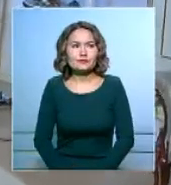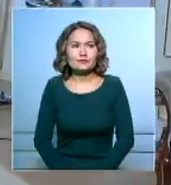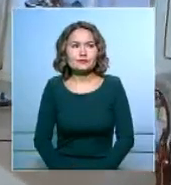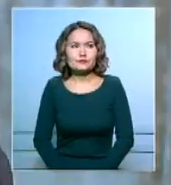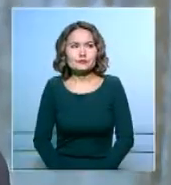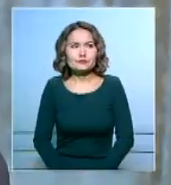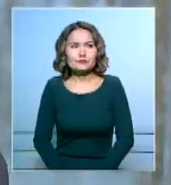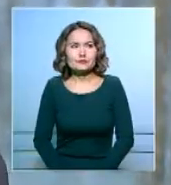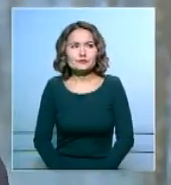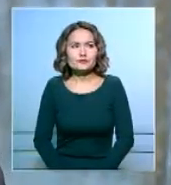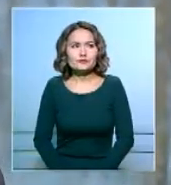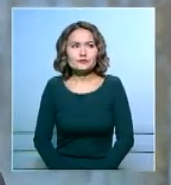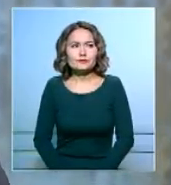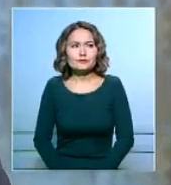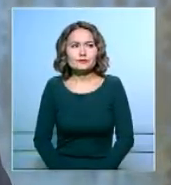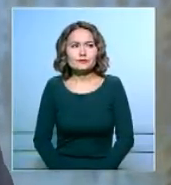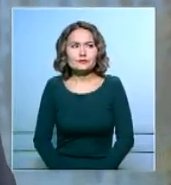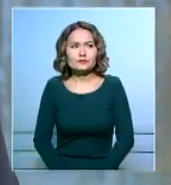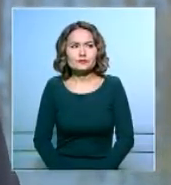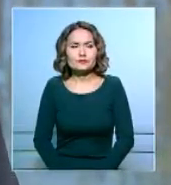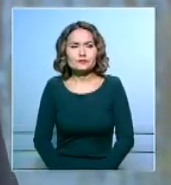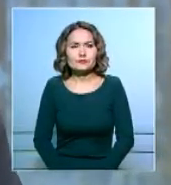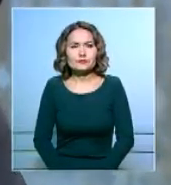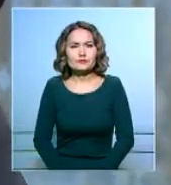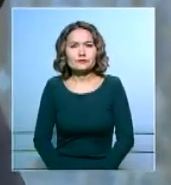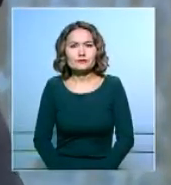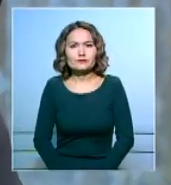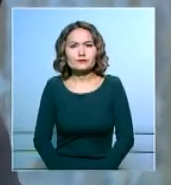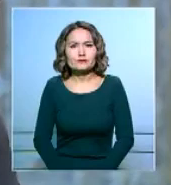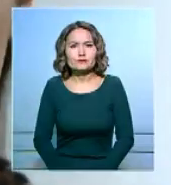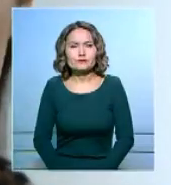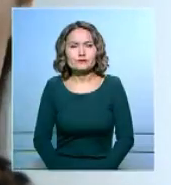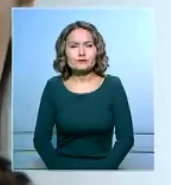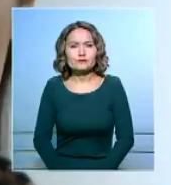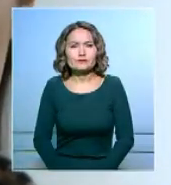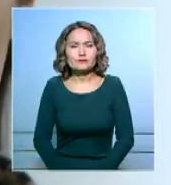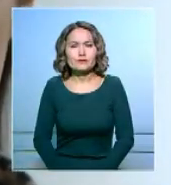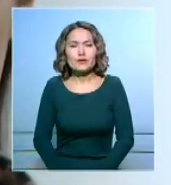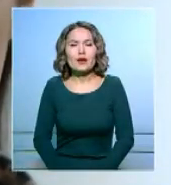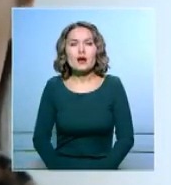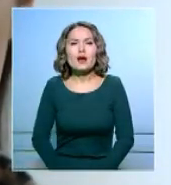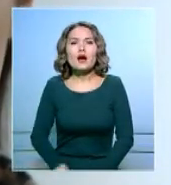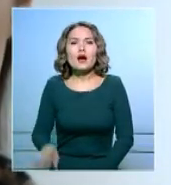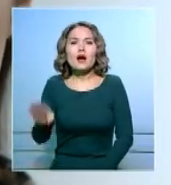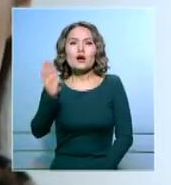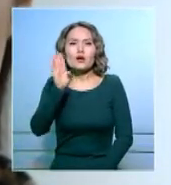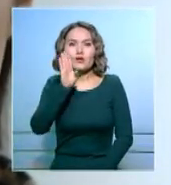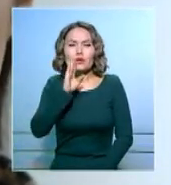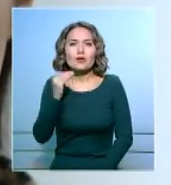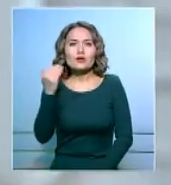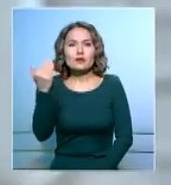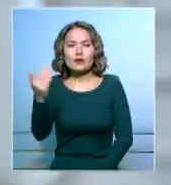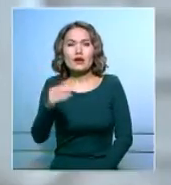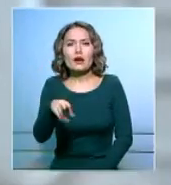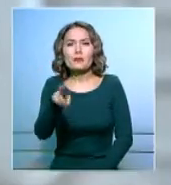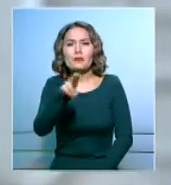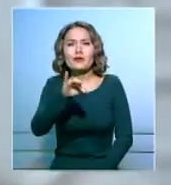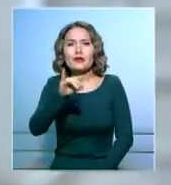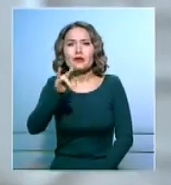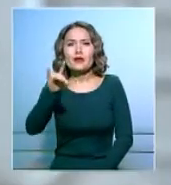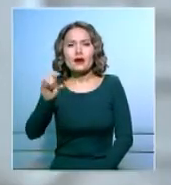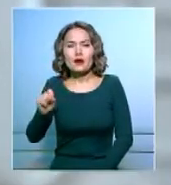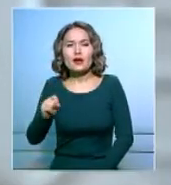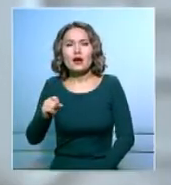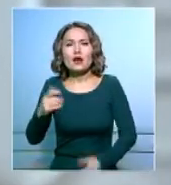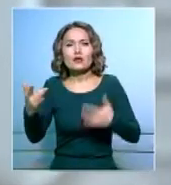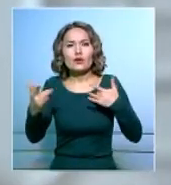нас опять случилось? Это моя будущая. Зовни. Зәуренің рөлін ойнаған актриса Динара Бақтыбаева көрерменге